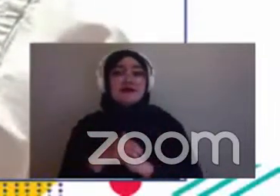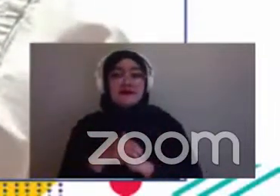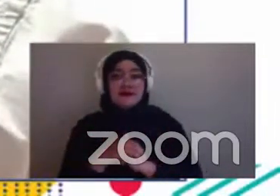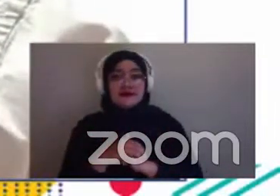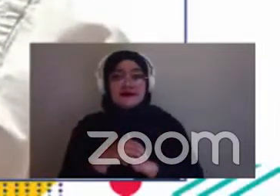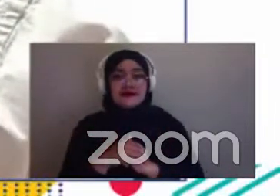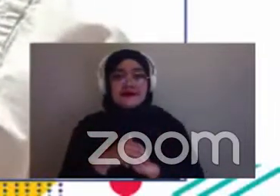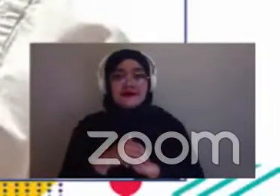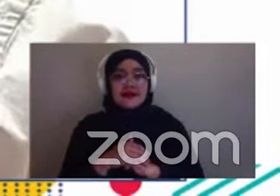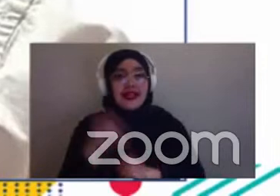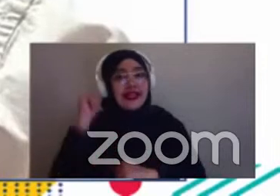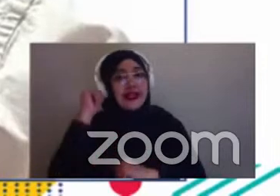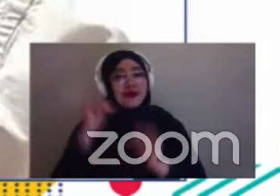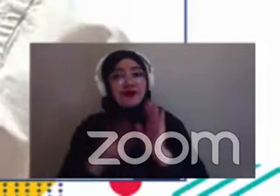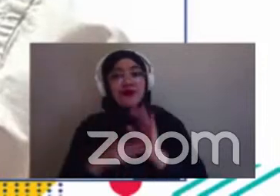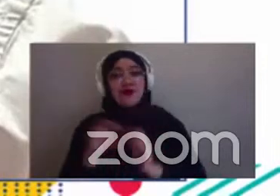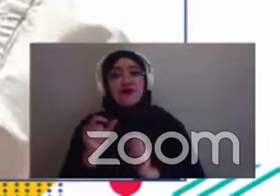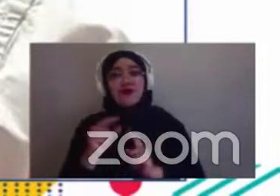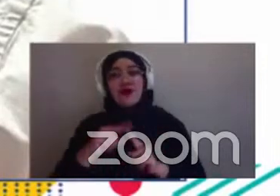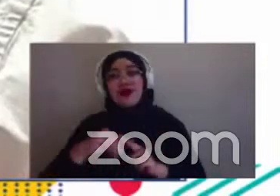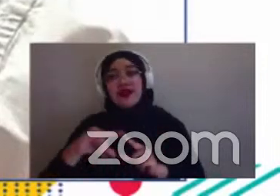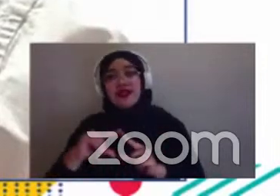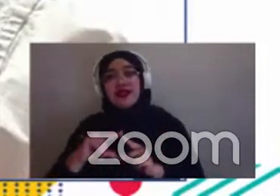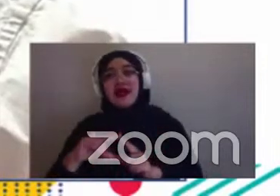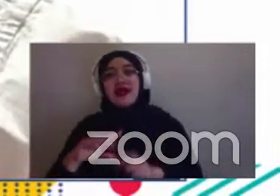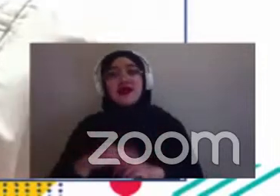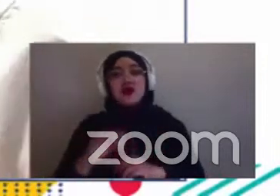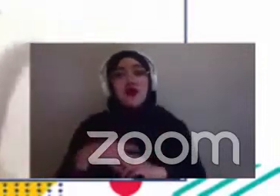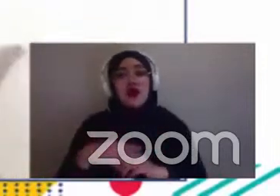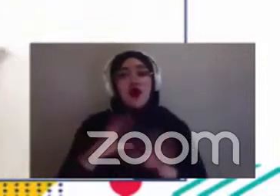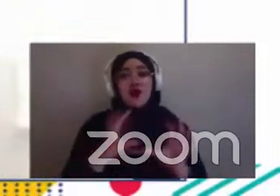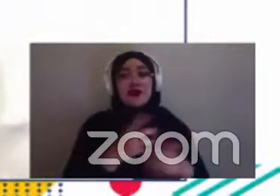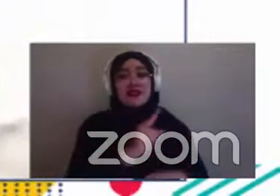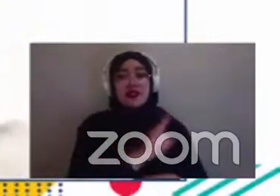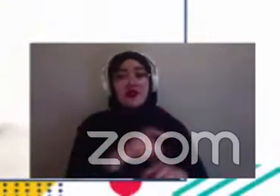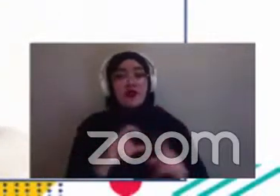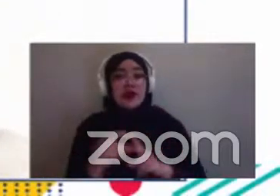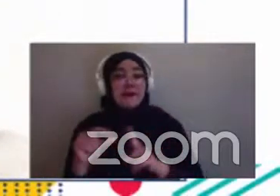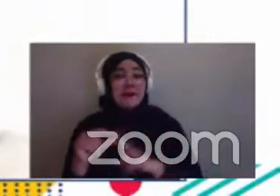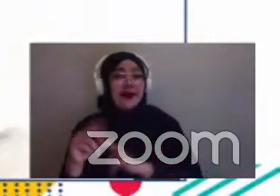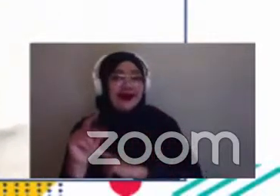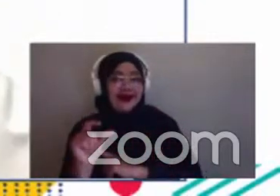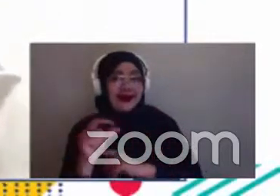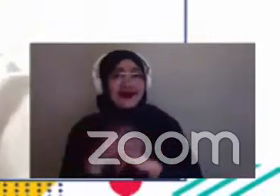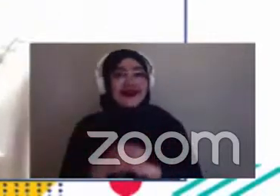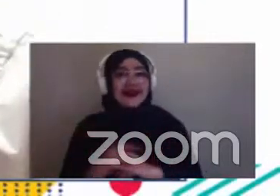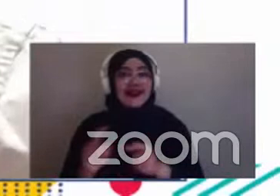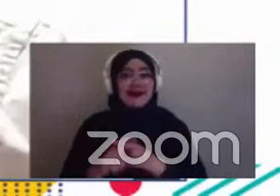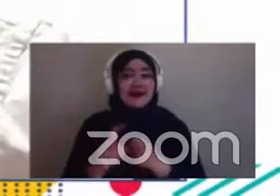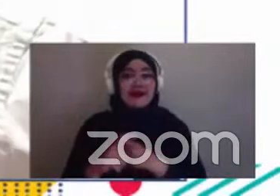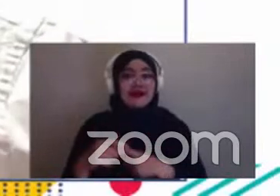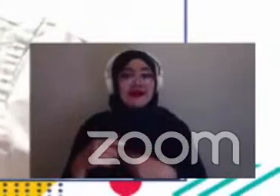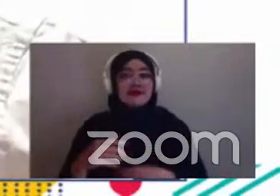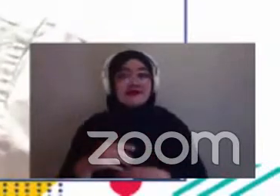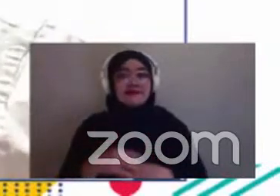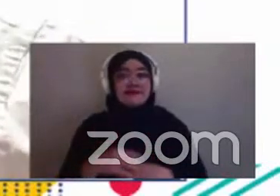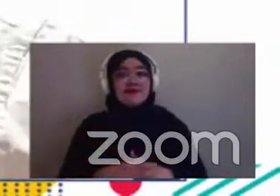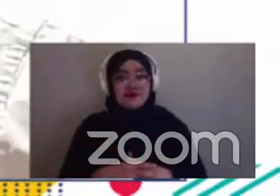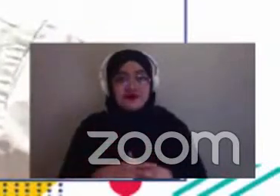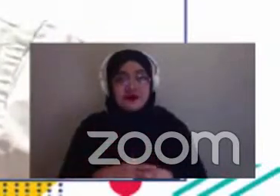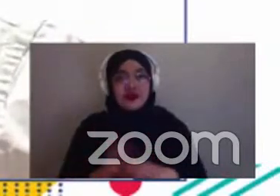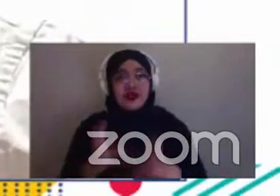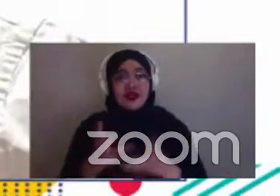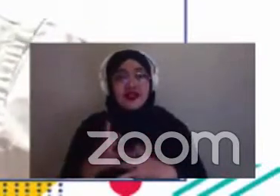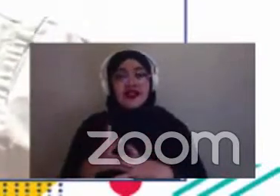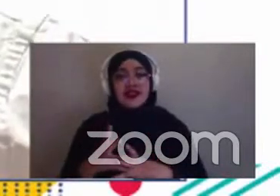Ibu Mutia, Ketua Komisi 1 DPR RI, lalu rekan panelis dari praktisi hukum ya Ibu